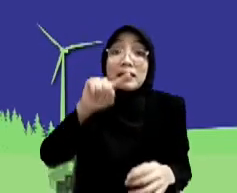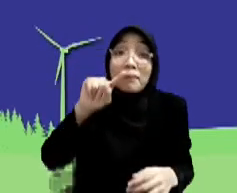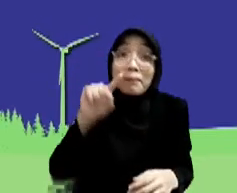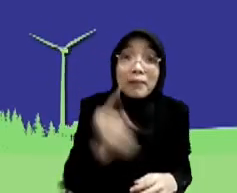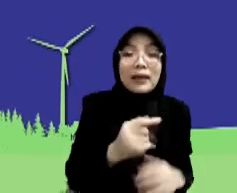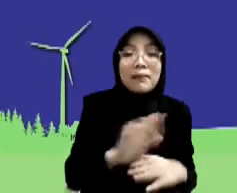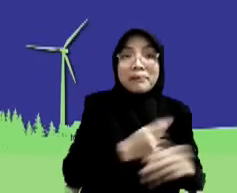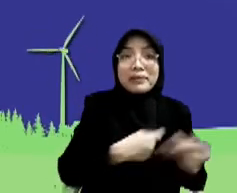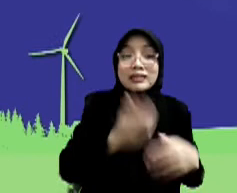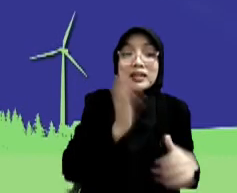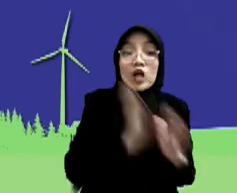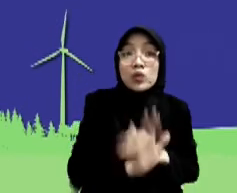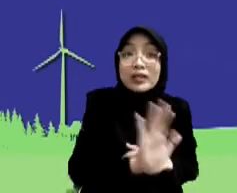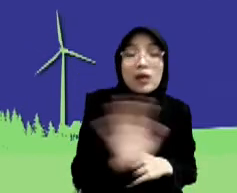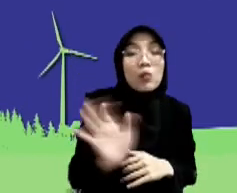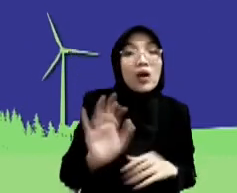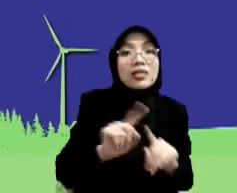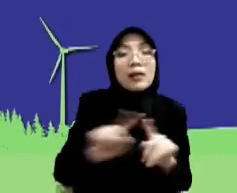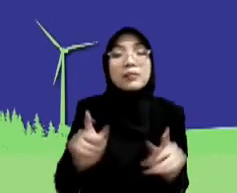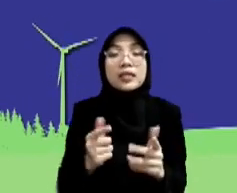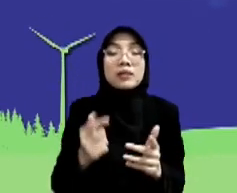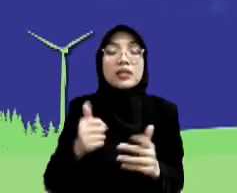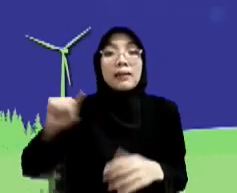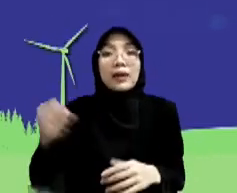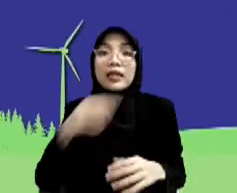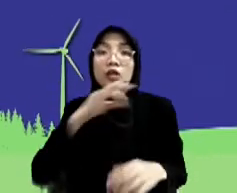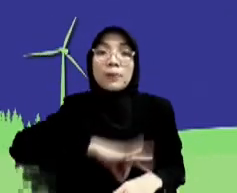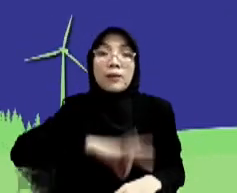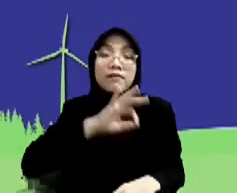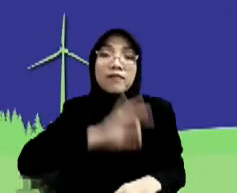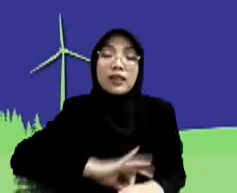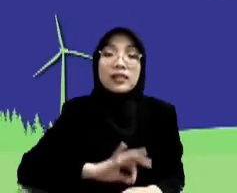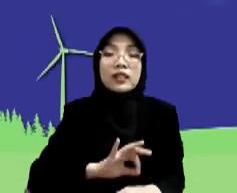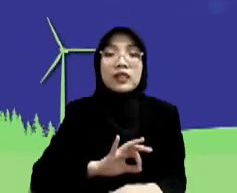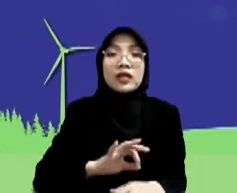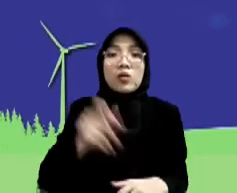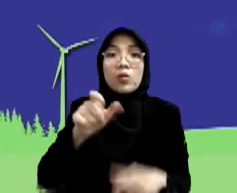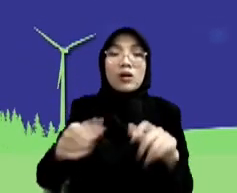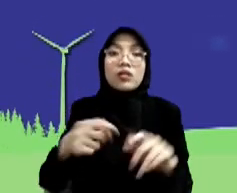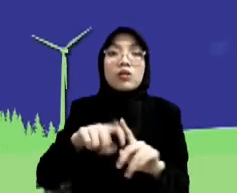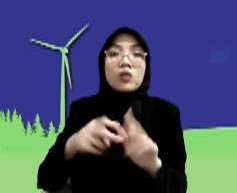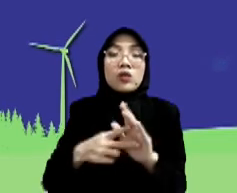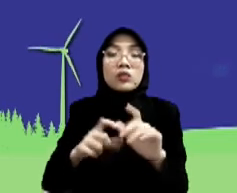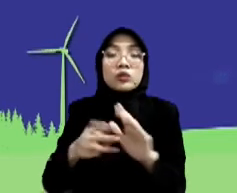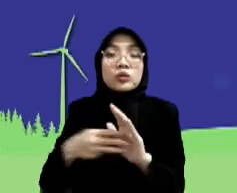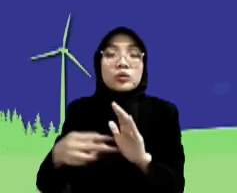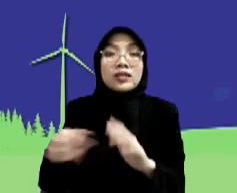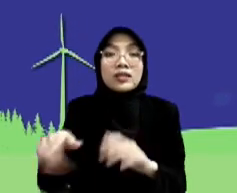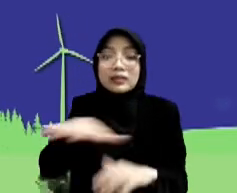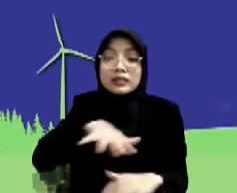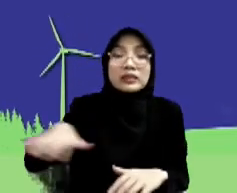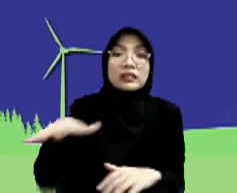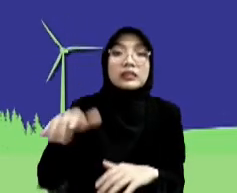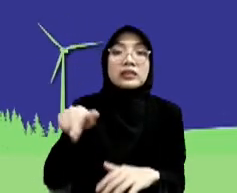oleh bisnis kita langsung tapi juga untuk bisa digunakan dimanfaatkan oleh eh apa Customer yang ada di sepanjang value chain kita karena